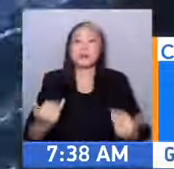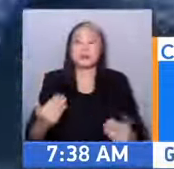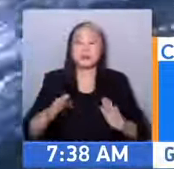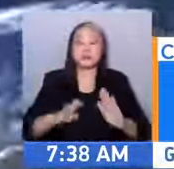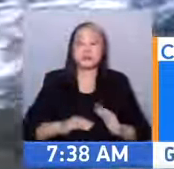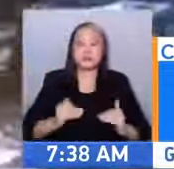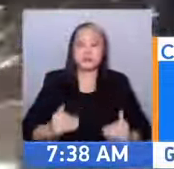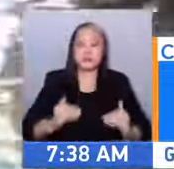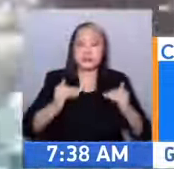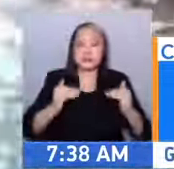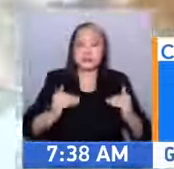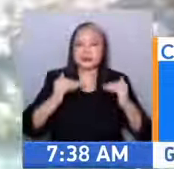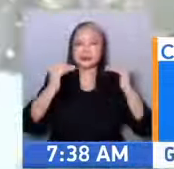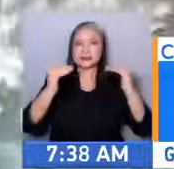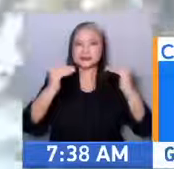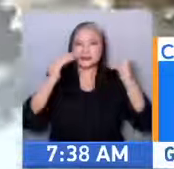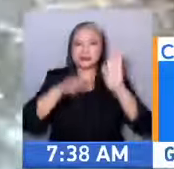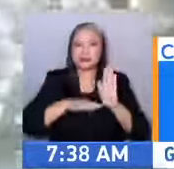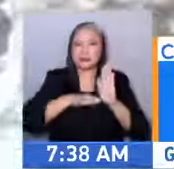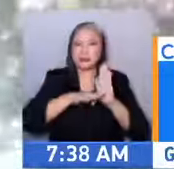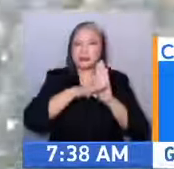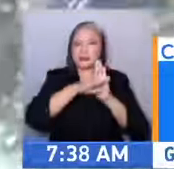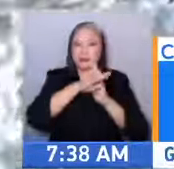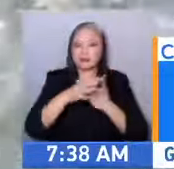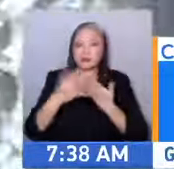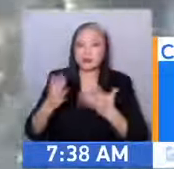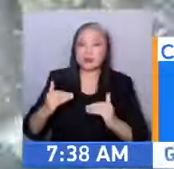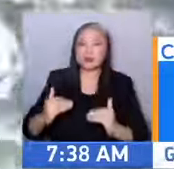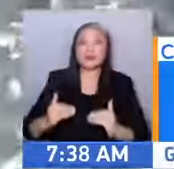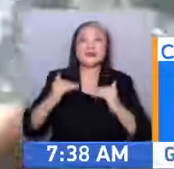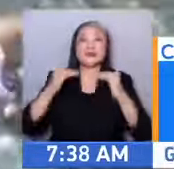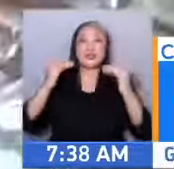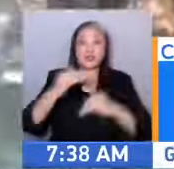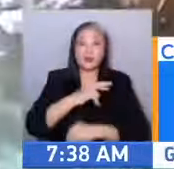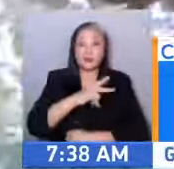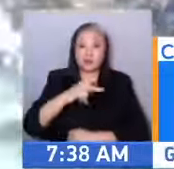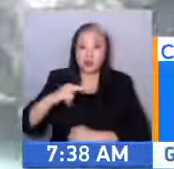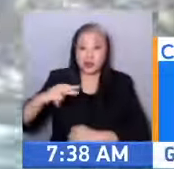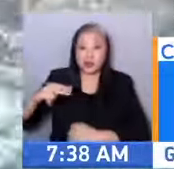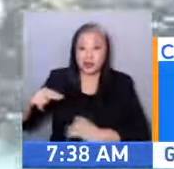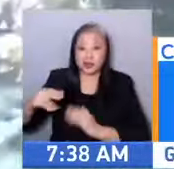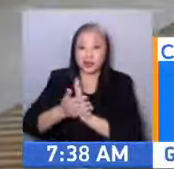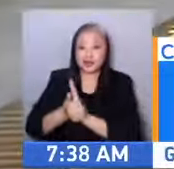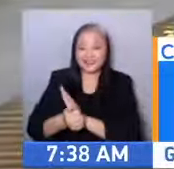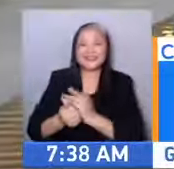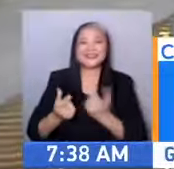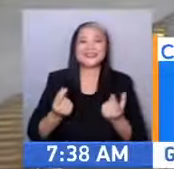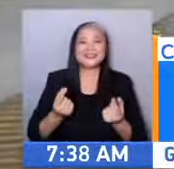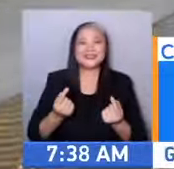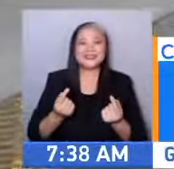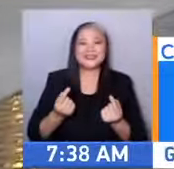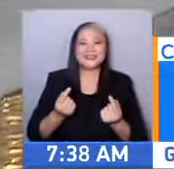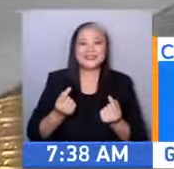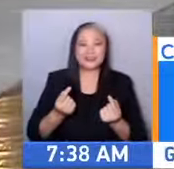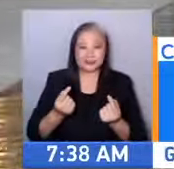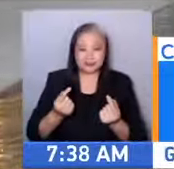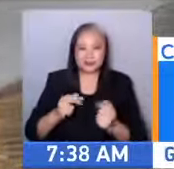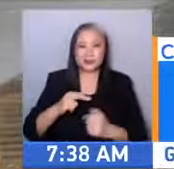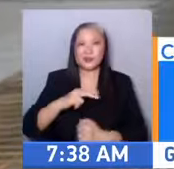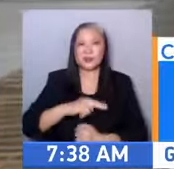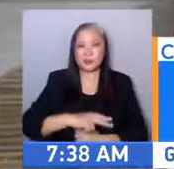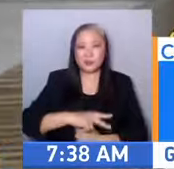tapos na pagkatapos ng floating naman nila, yung moving forward na, dito na tinuturo yung moving forward, yung mga so, dog okay.